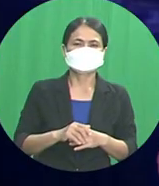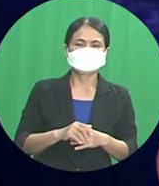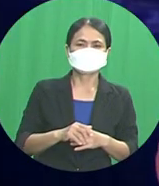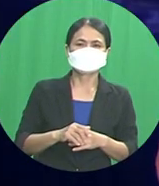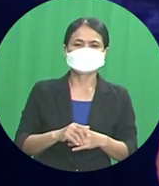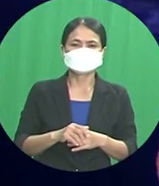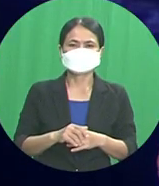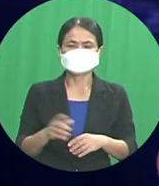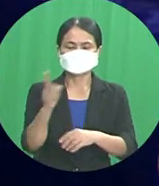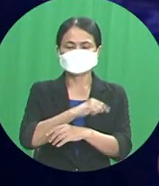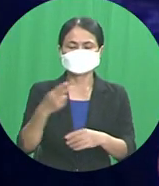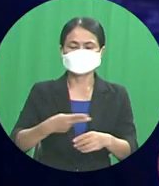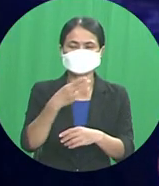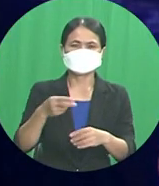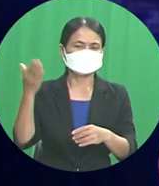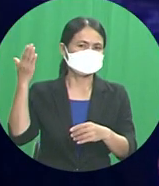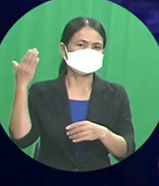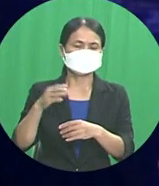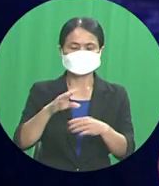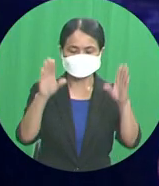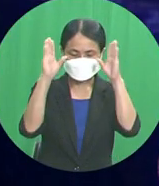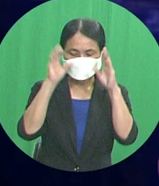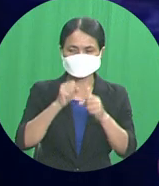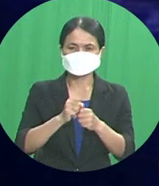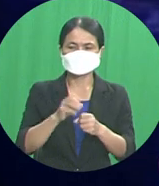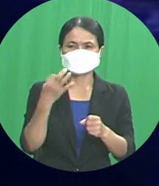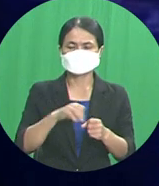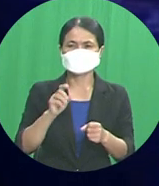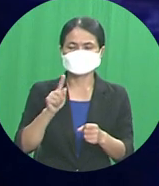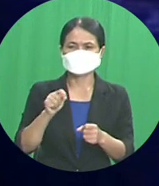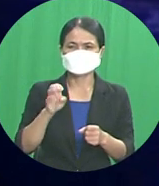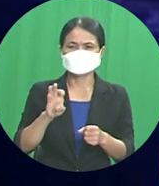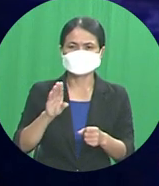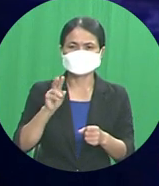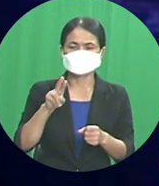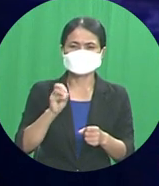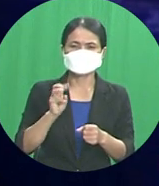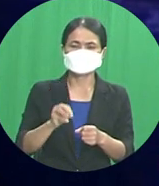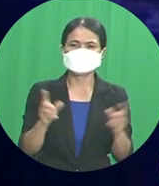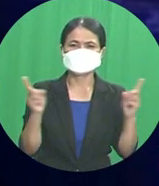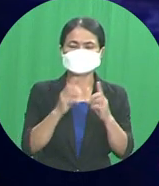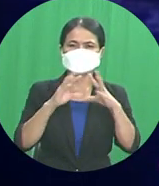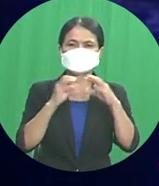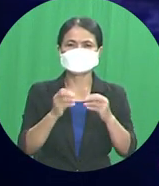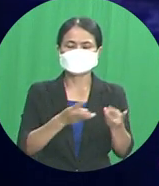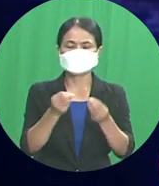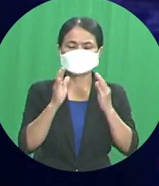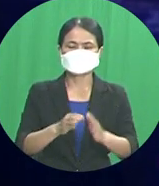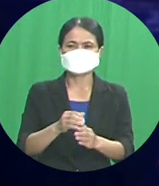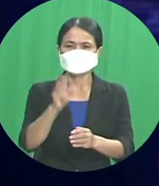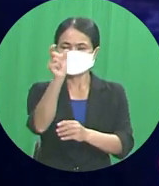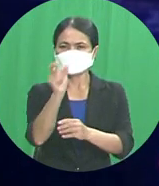ឧស្ម័នពុលការពីថ្ងៃប្រហោះកន្លងទៅនេះលោកប្រធានាធិបតីបារាំងអេម៉ាញូអែលម៉ាក្រុងបានជួបប្រជុំគ្នាជាមួយនាយករដ្ឋមន្ត្រី